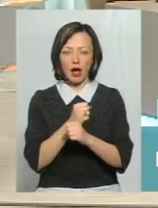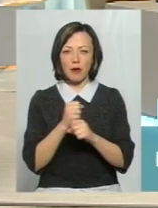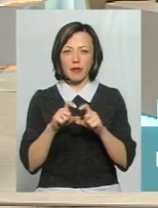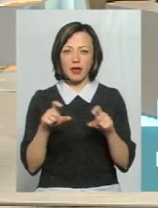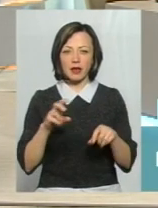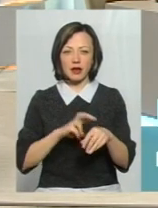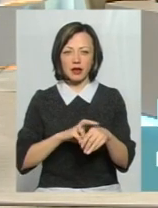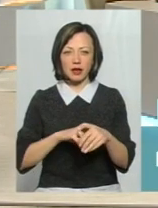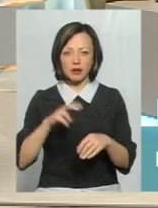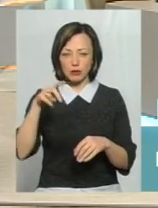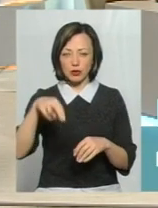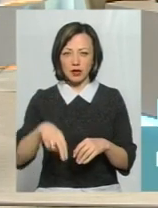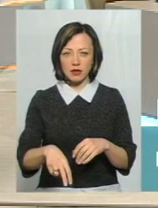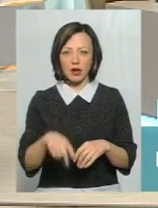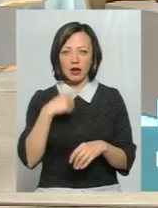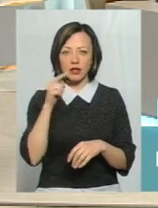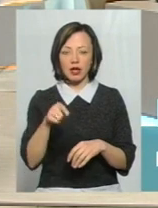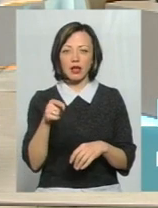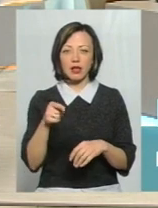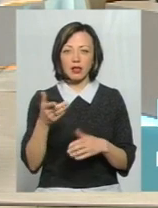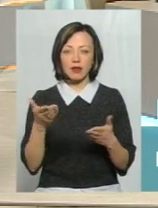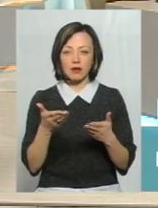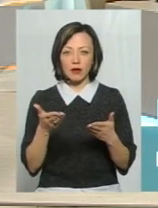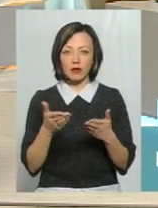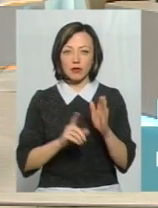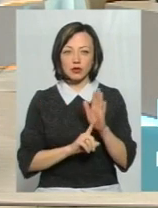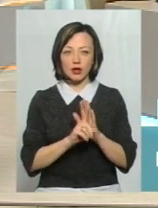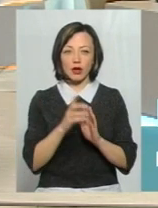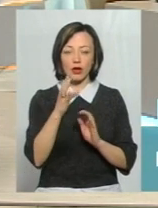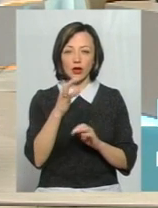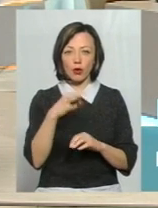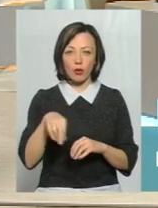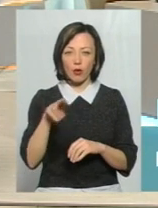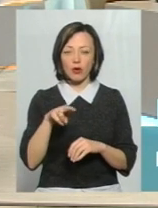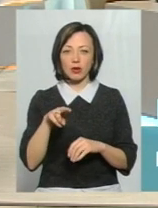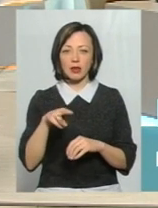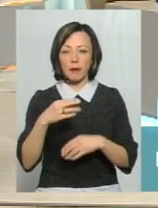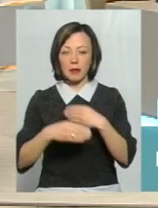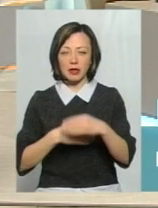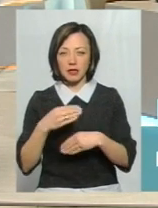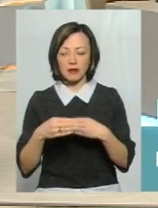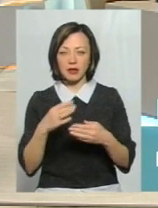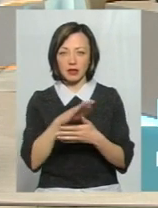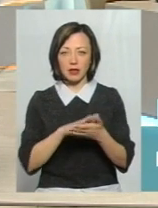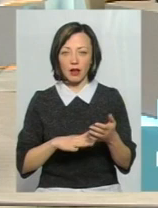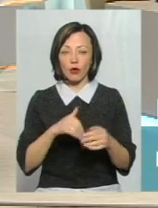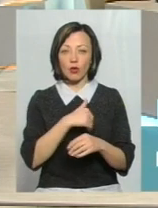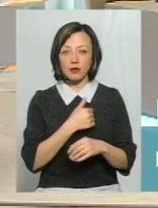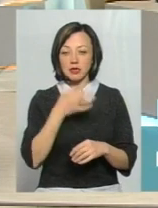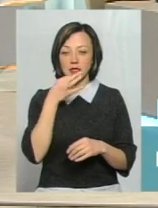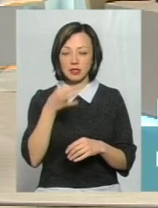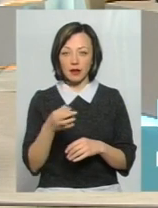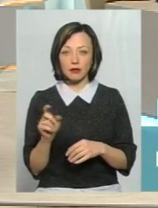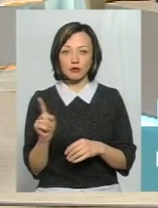лікар спускається вниз і каже, які виписані, починаючи від йоду, бинтів і так далі, і так далі. Тому я хотів би сказати,